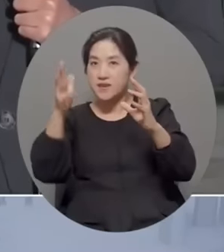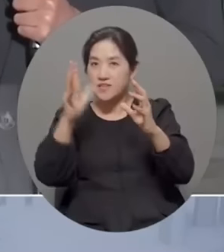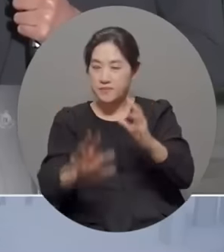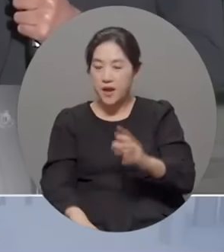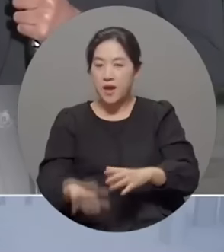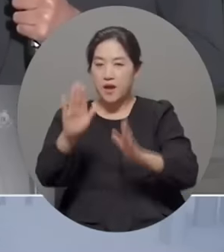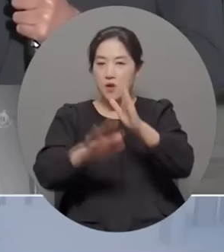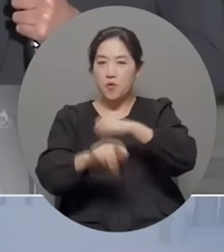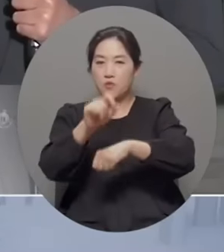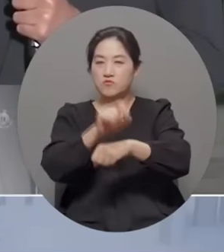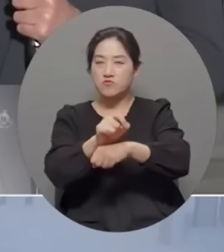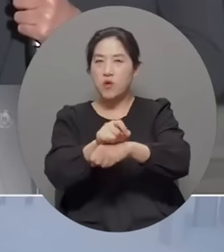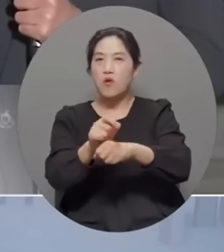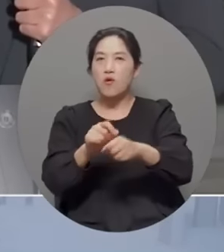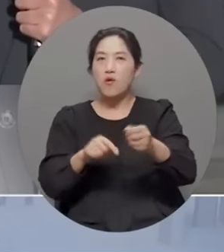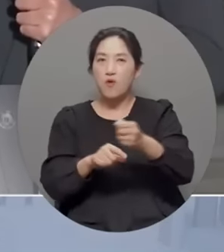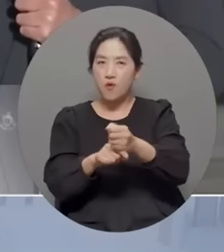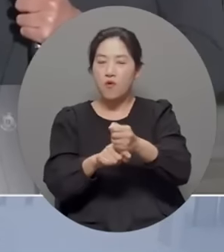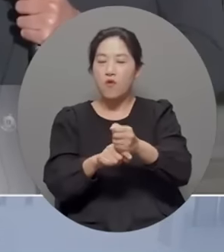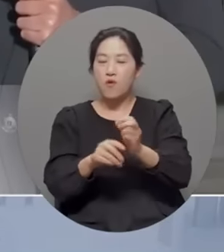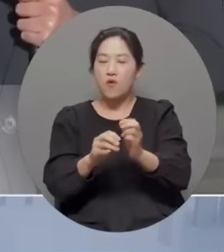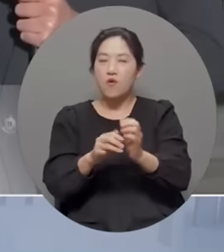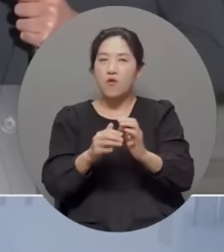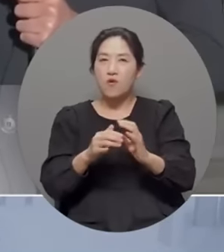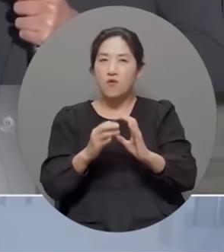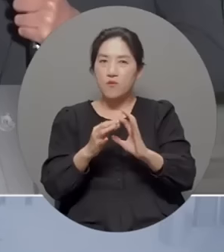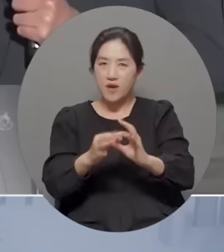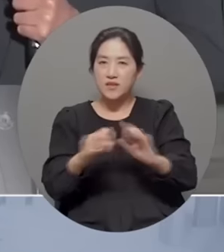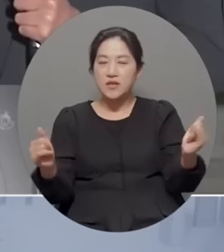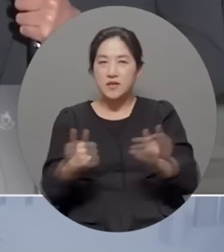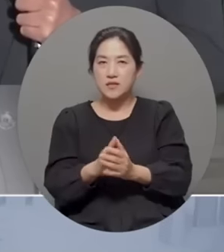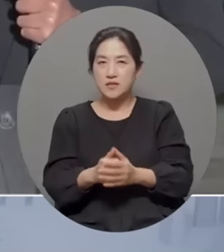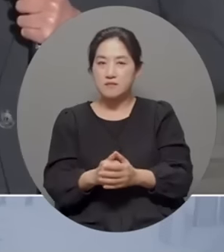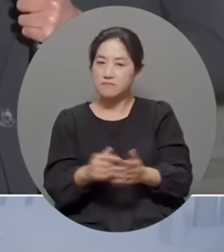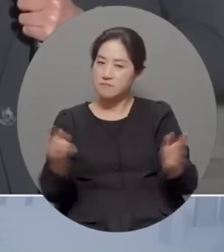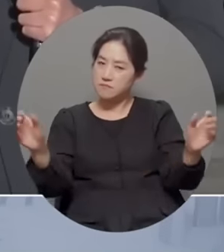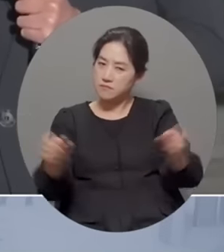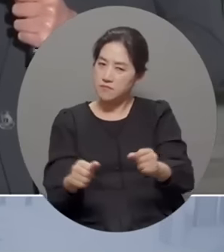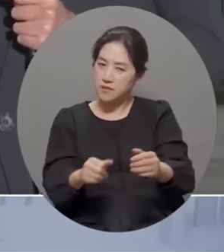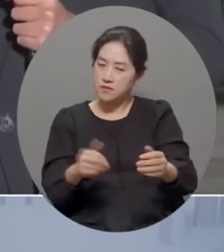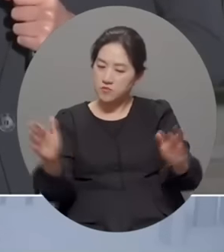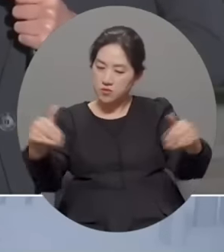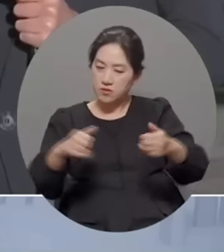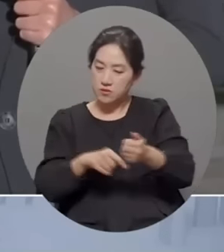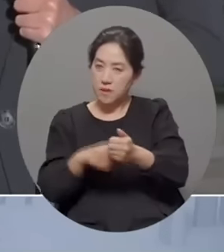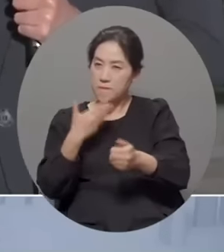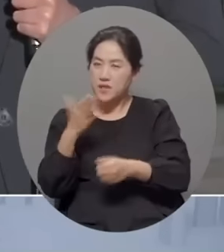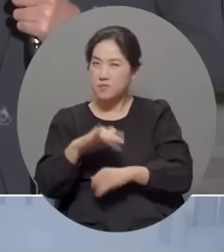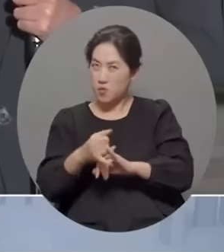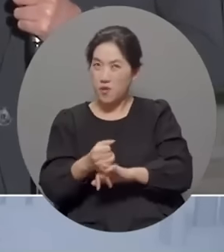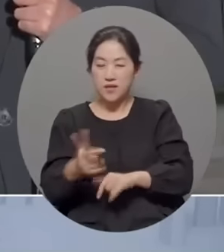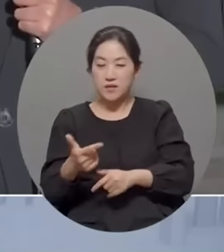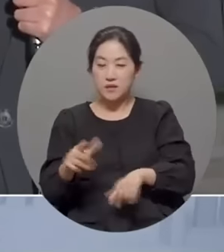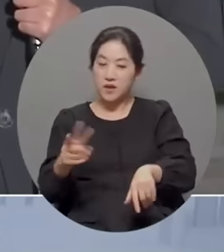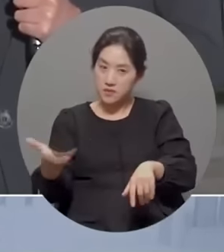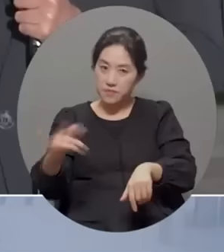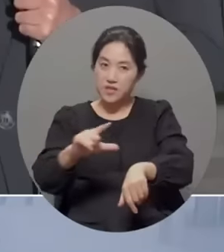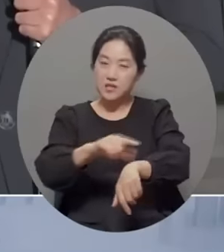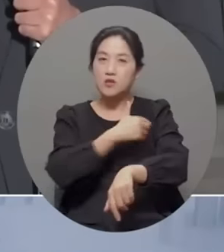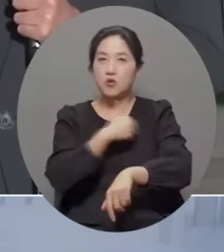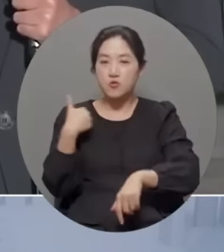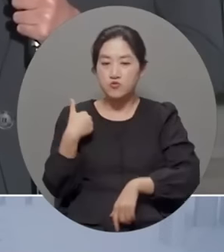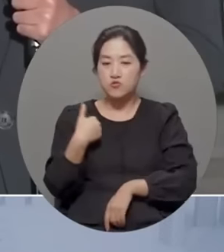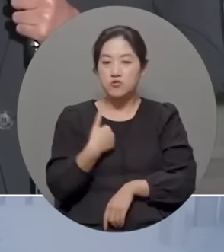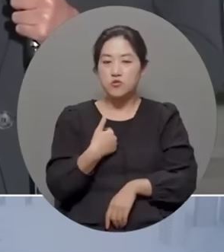관계자는 대질 조사는 염두에 두고 있지만 반드시 하는 건 아니라고 했습니다. 하지만 시간 여유도 있고 공수처가 두